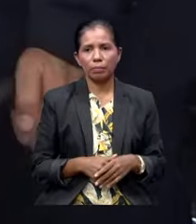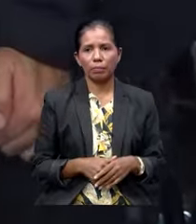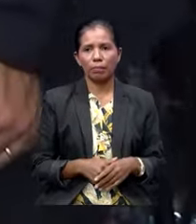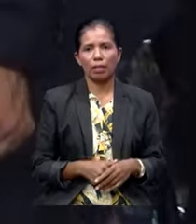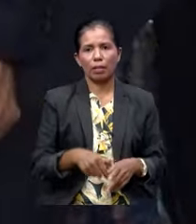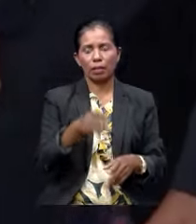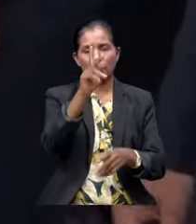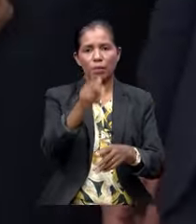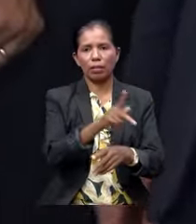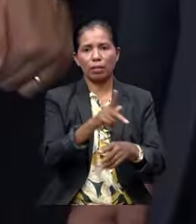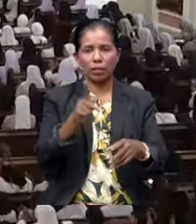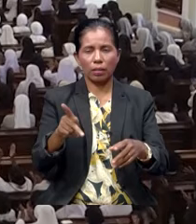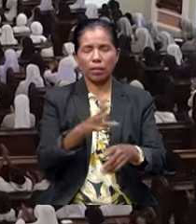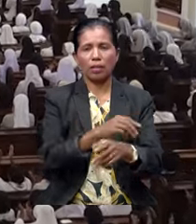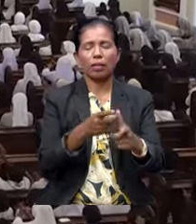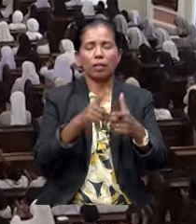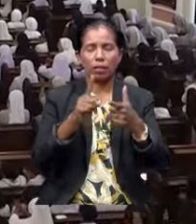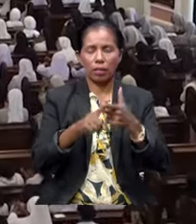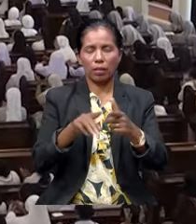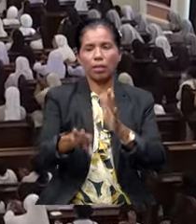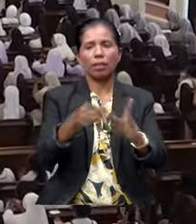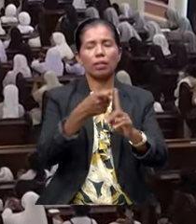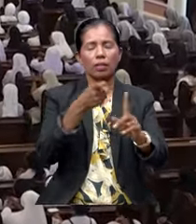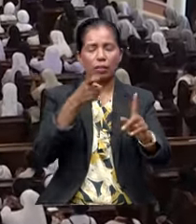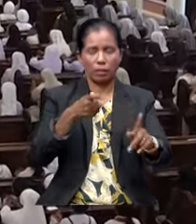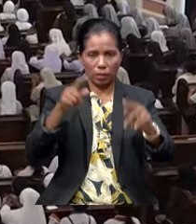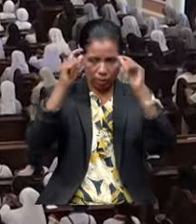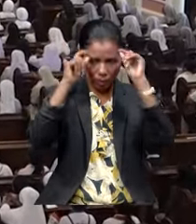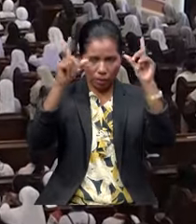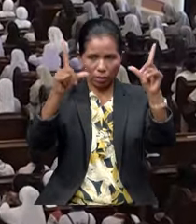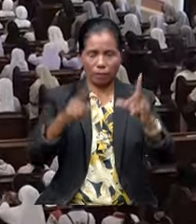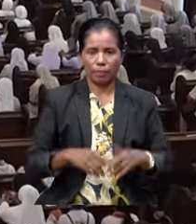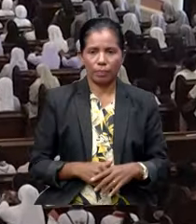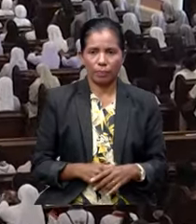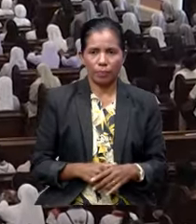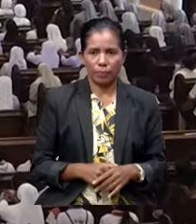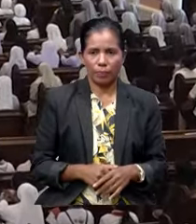participa si religioso no catequista sira nebe escolhido husi territorio nacional. Abraão Amaral, Marito da Costa, Ziemen.